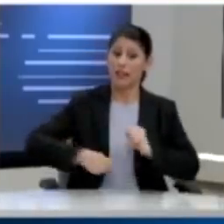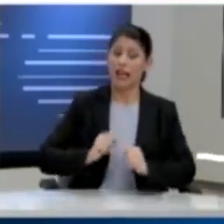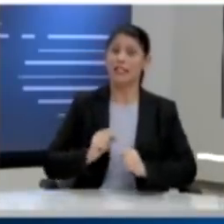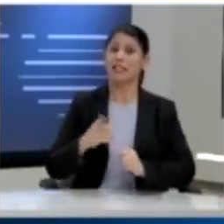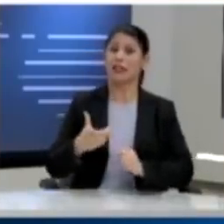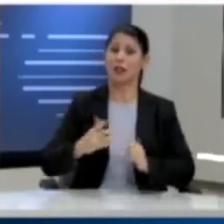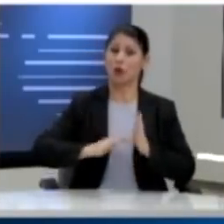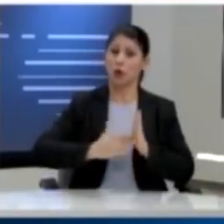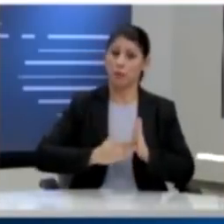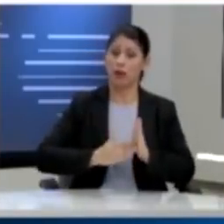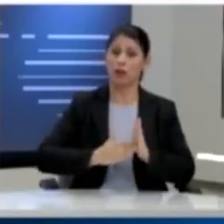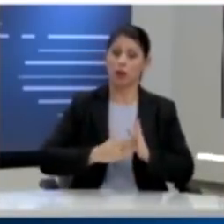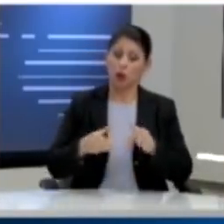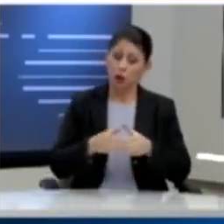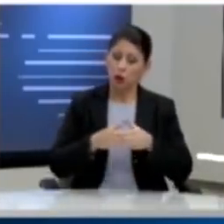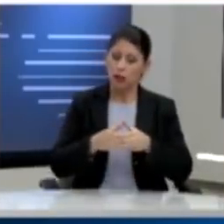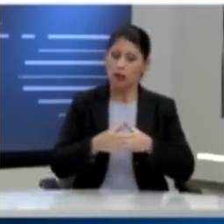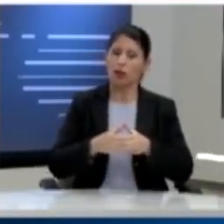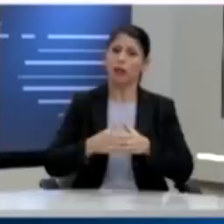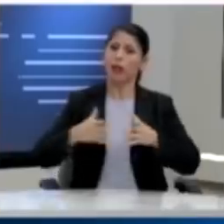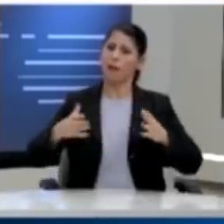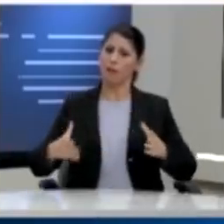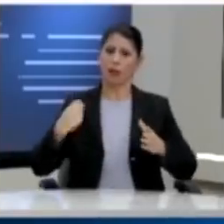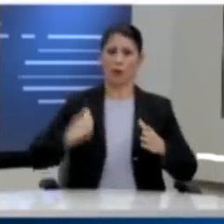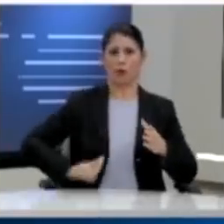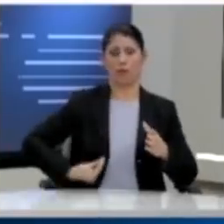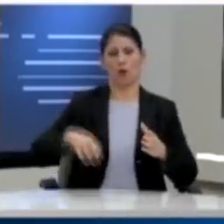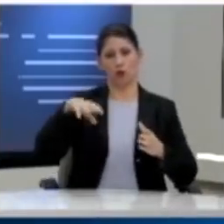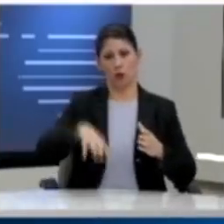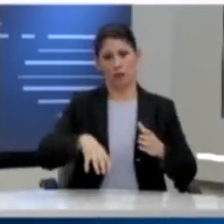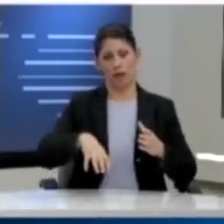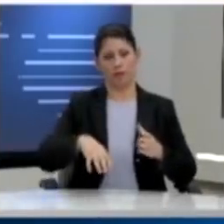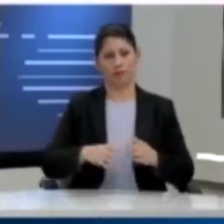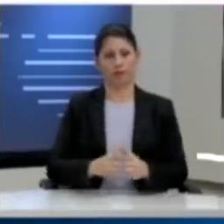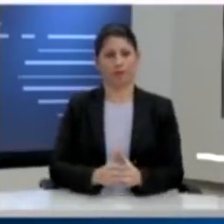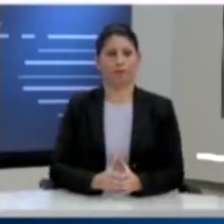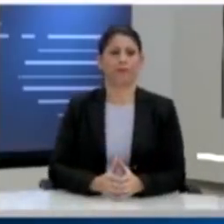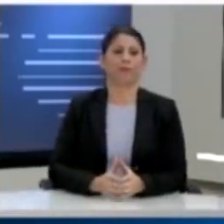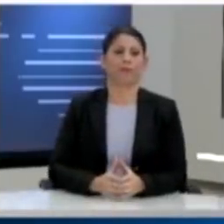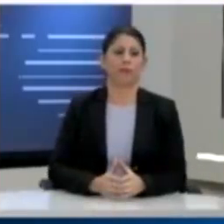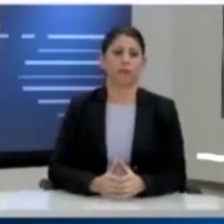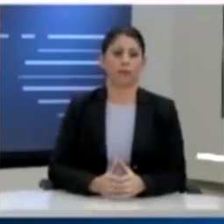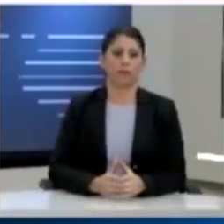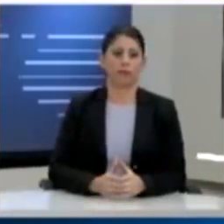δράσης των υπαλλήλων του στενότερου και ευρύτερου δημόσιου τομέα.